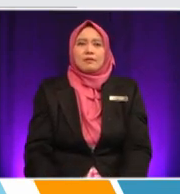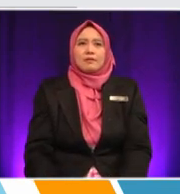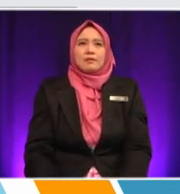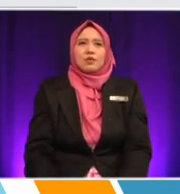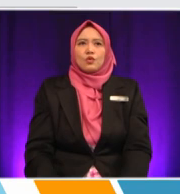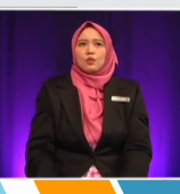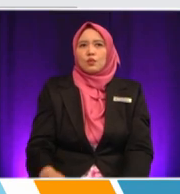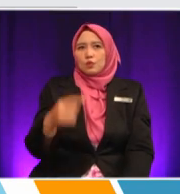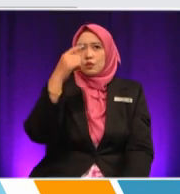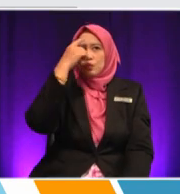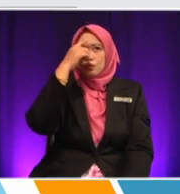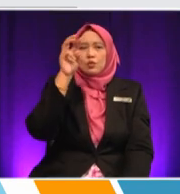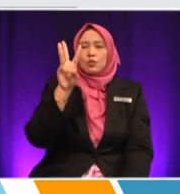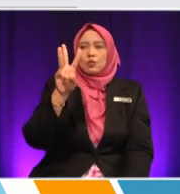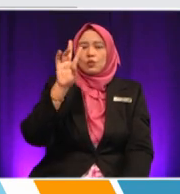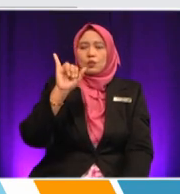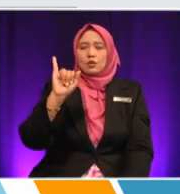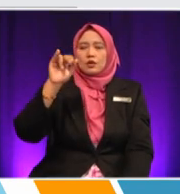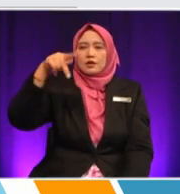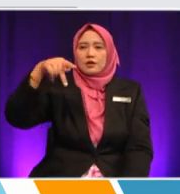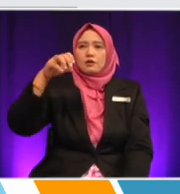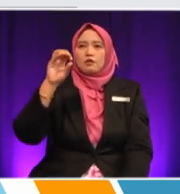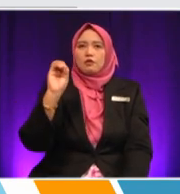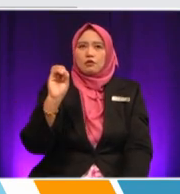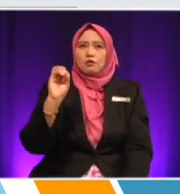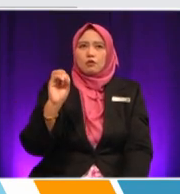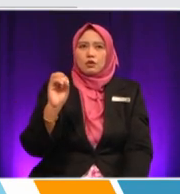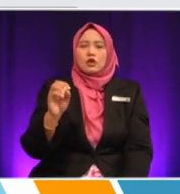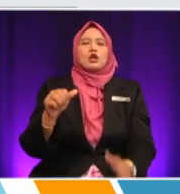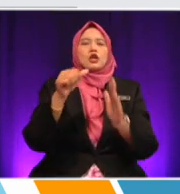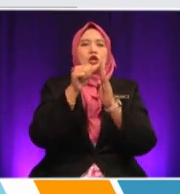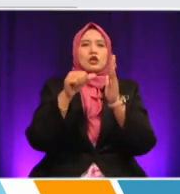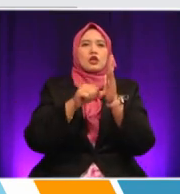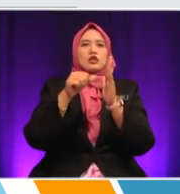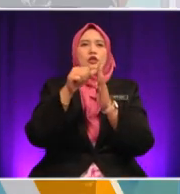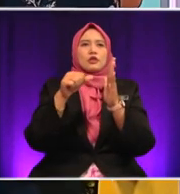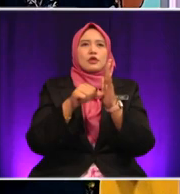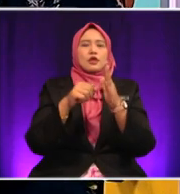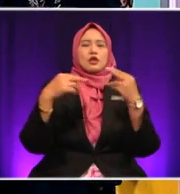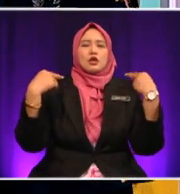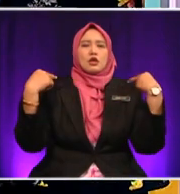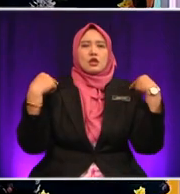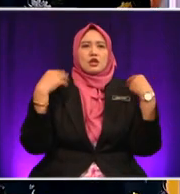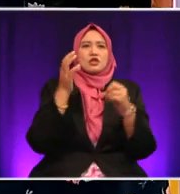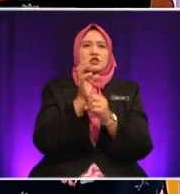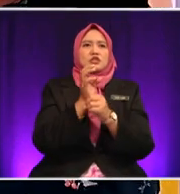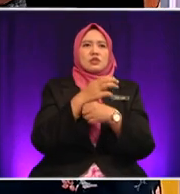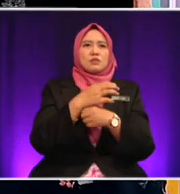untuk W dia adalah ahli ahli dan es bukan ahli dulu